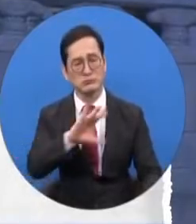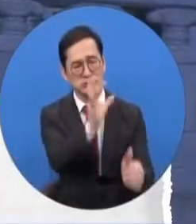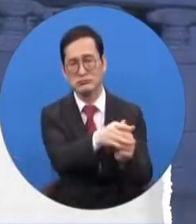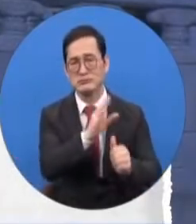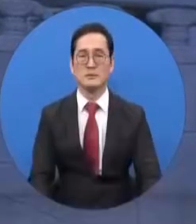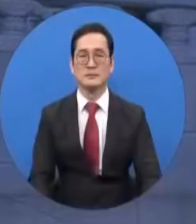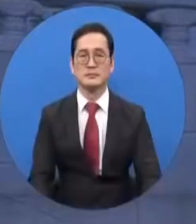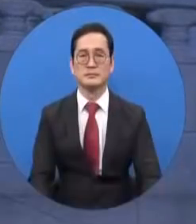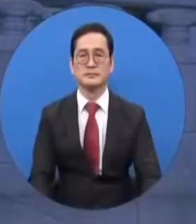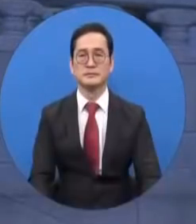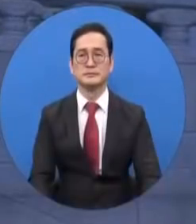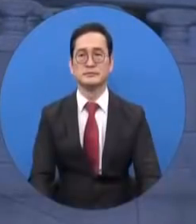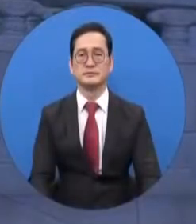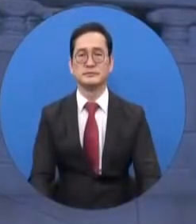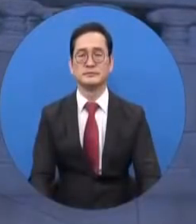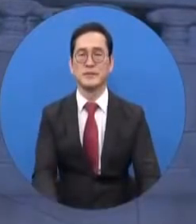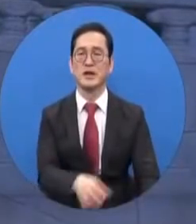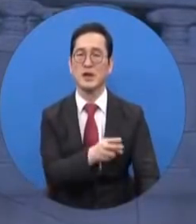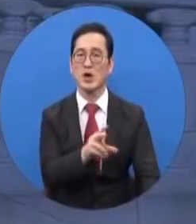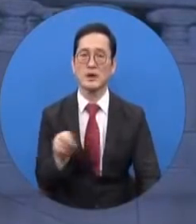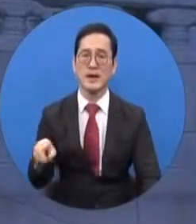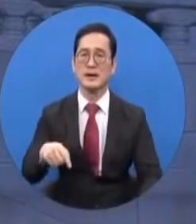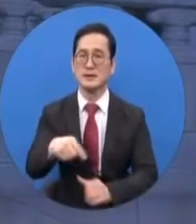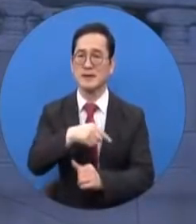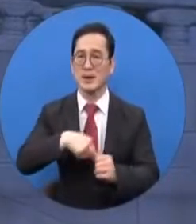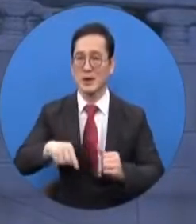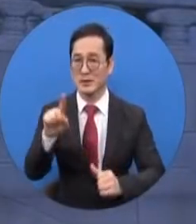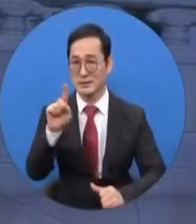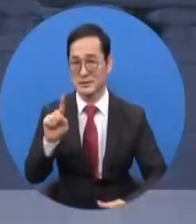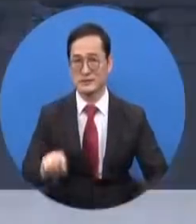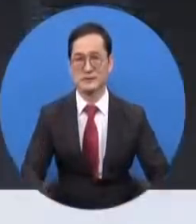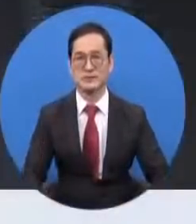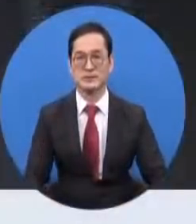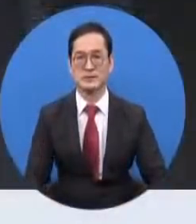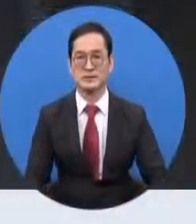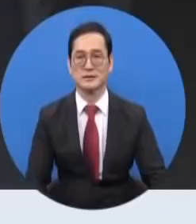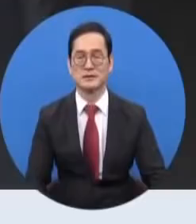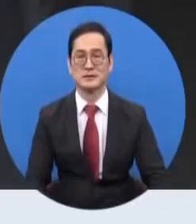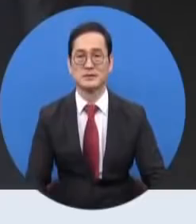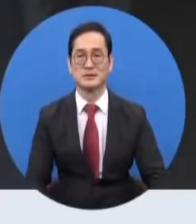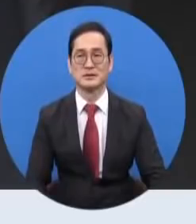좀 짚어보겠습니다. 여야 분위기도 비슷합니다. 함께 보시죠.